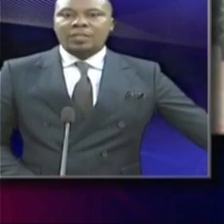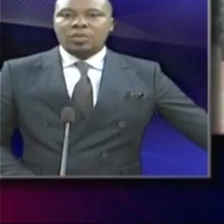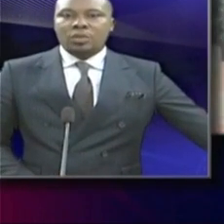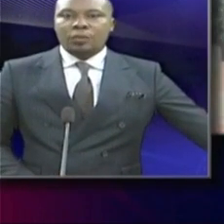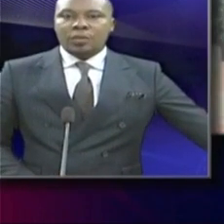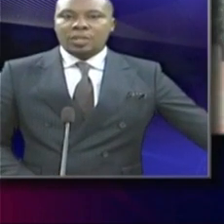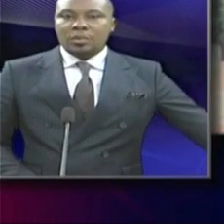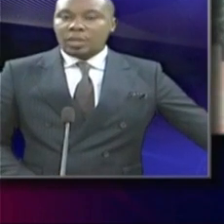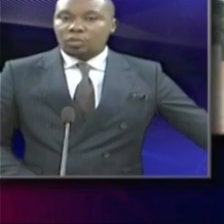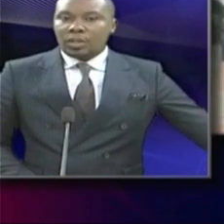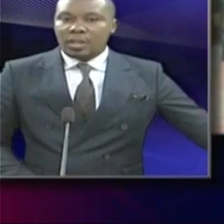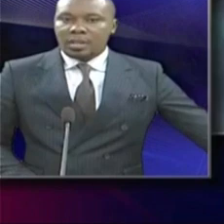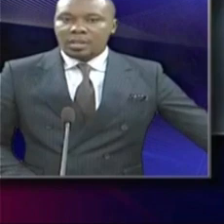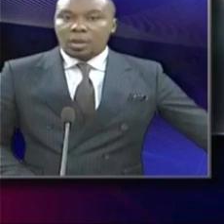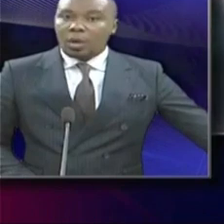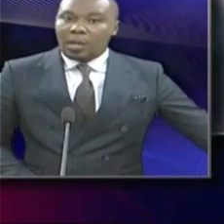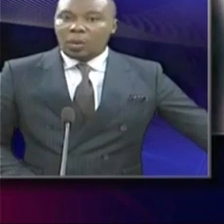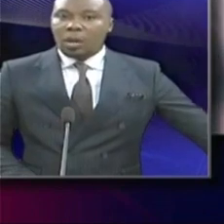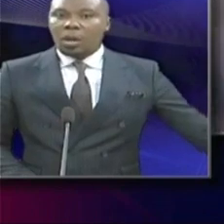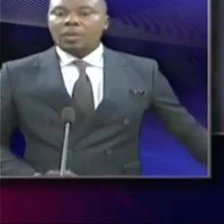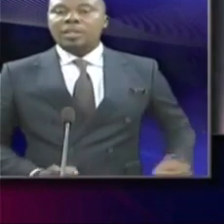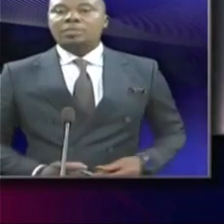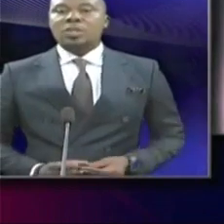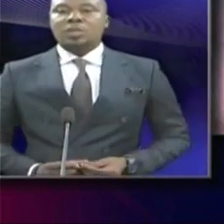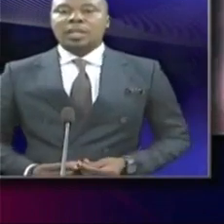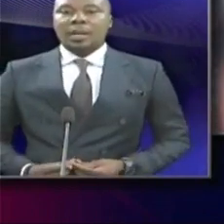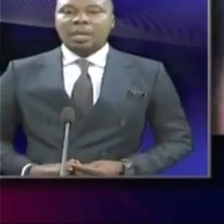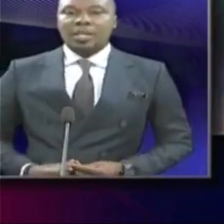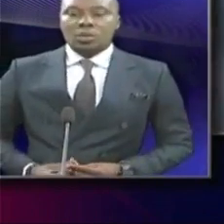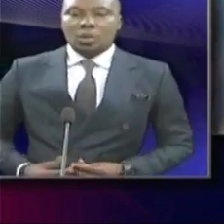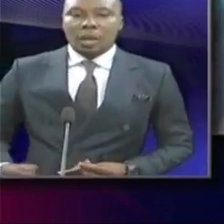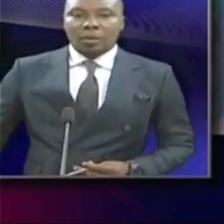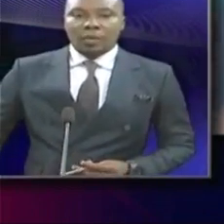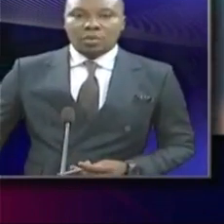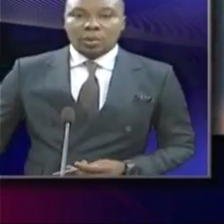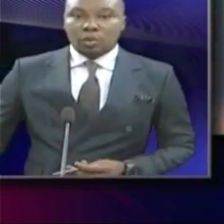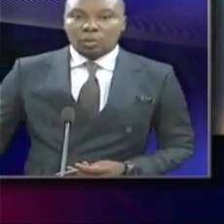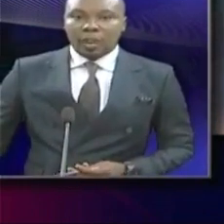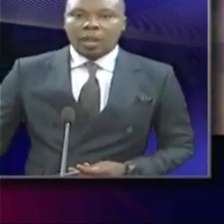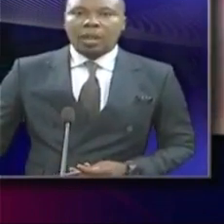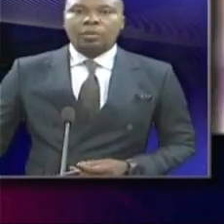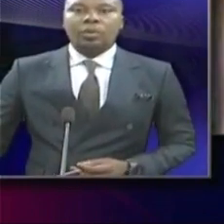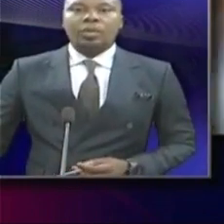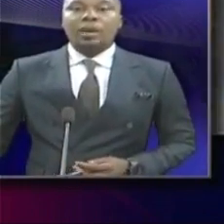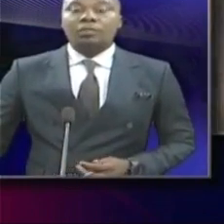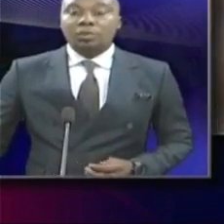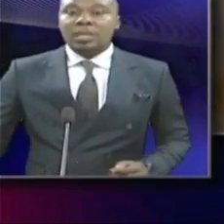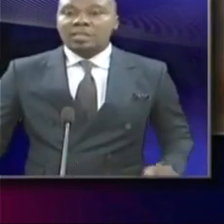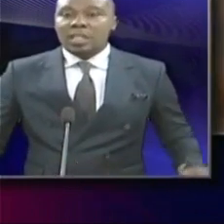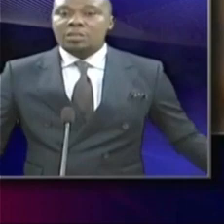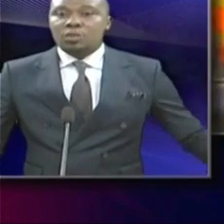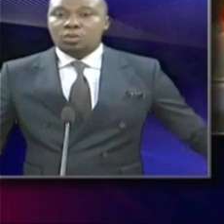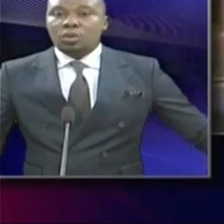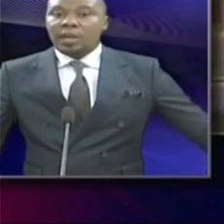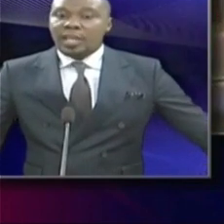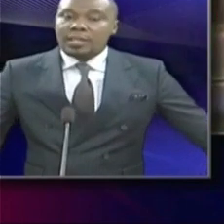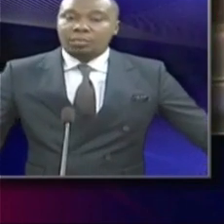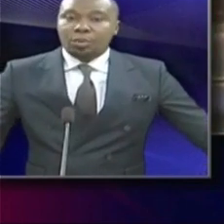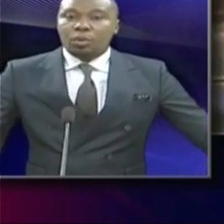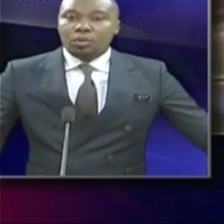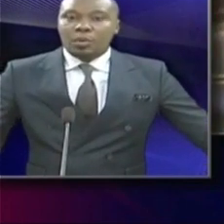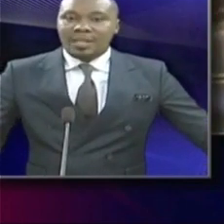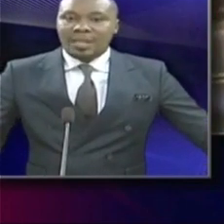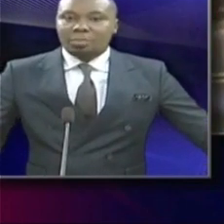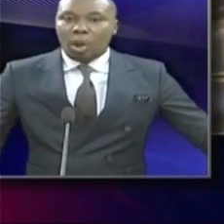le service de défense et de sécurité, c'est hors la loi, ont été présentés à la presse dans la province de l'Ituri. De travaux d'assainissement sont organisés